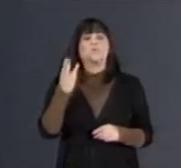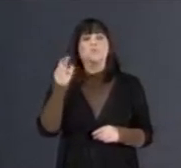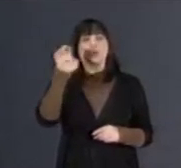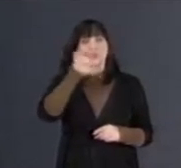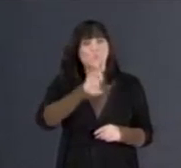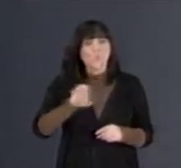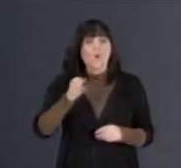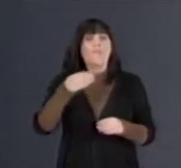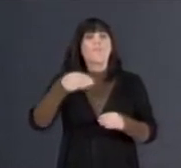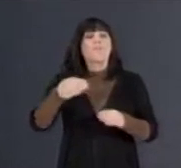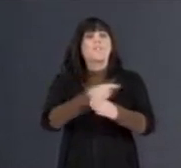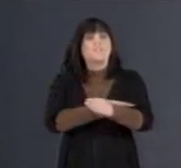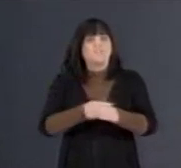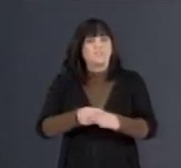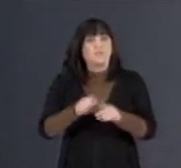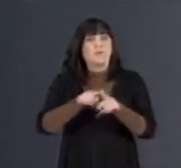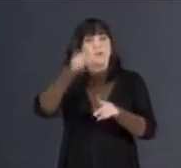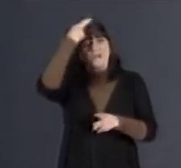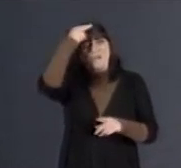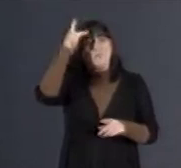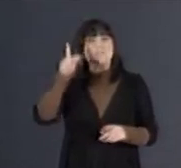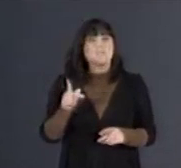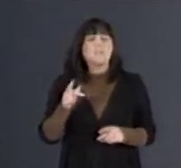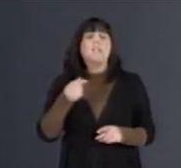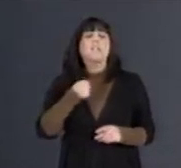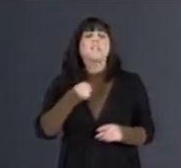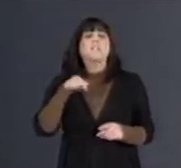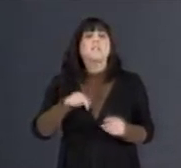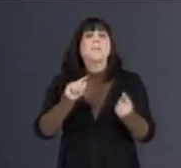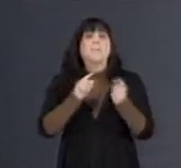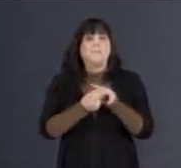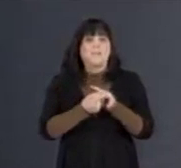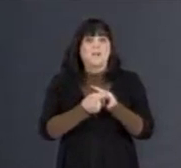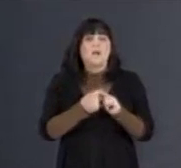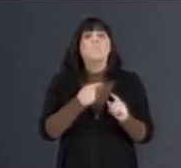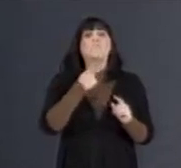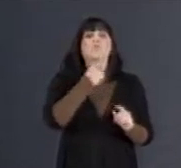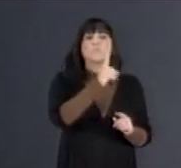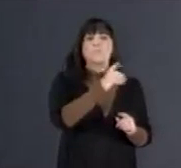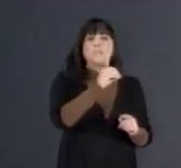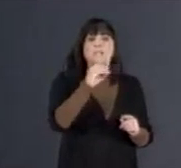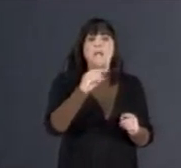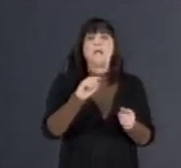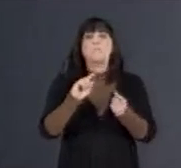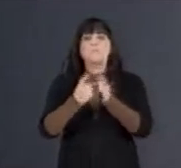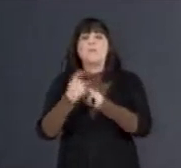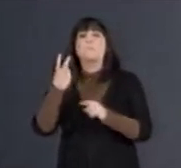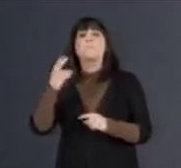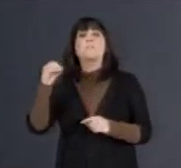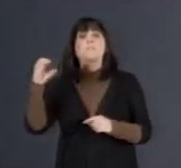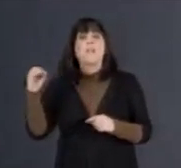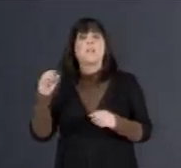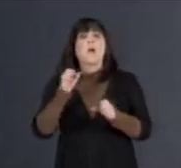Mħħħħħħħħħħħħħħħħħħħħħħħħħħħħħħħħħħħħħħħħħħħħħħħħħħħħħħħħħħħħħħħħħħħħħħħħħħħħħħħħħħħħħħħħħħħħħħħħħħħħħħħħħħħħħħ Dijk, mo' namen isha eki. Kakinti on mei, kinti on metan. E hoon hađađ di muñam, ghaal'đađ dihur.